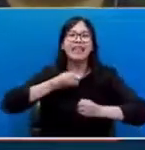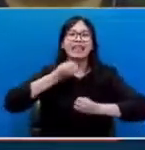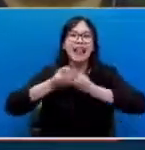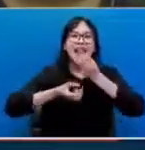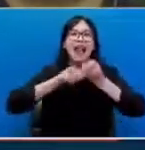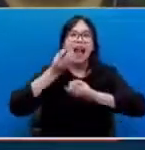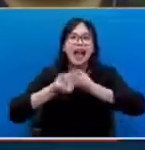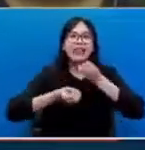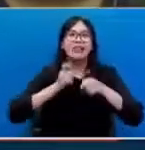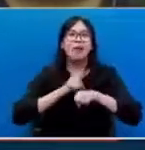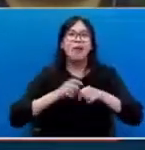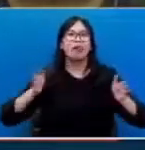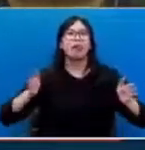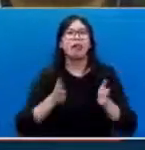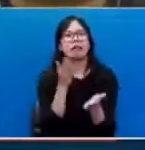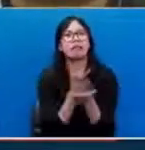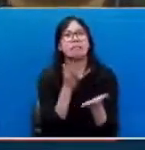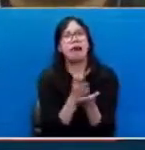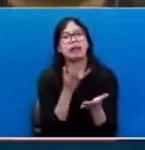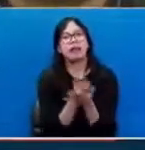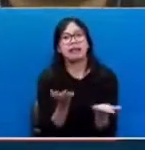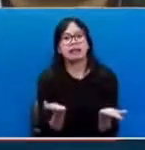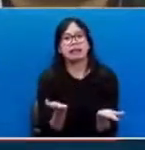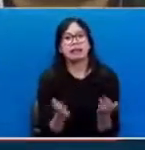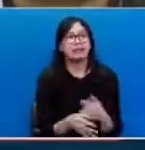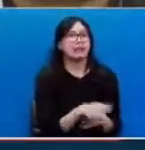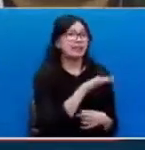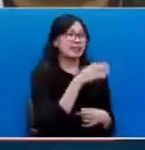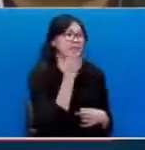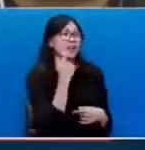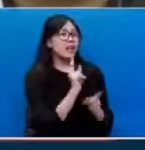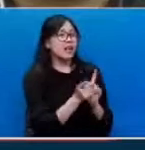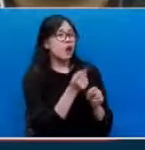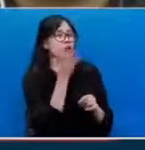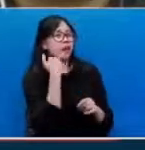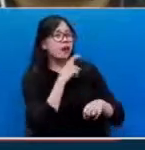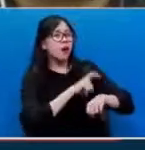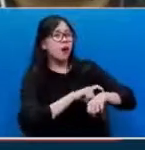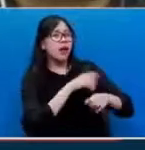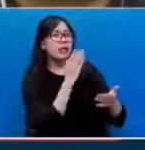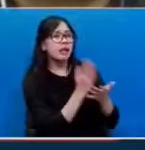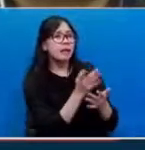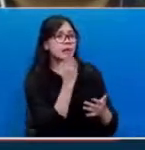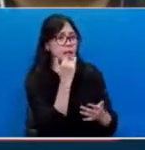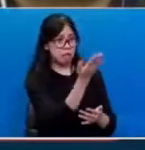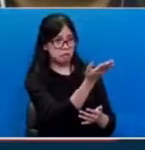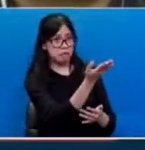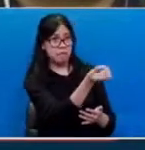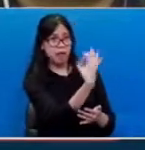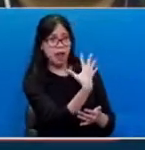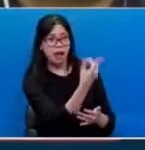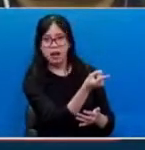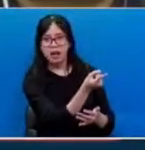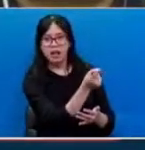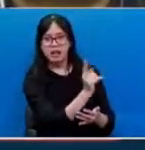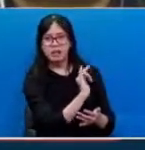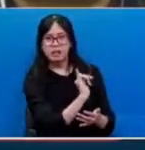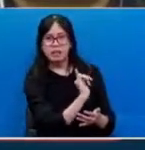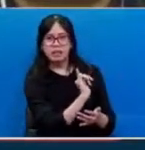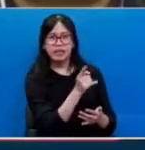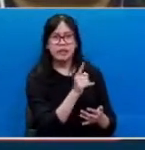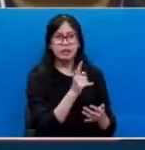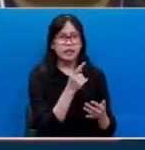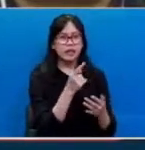penjelasan di sana Berti kalau dengan Keterbatasan waktu yang disampaikan kemudian anda sendiri juga menganggap ini tidak se